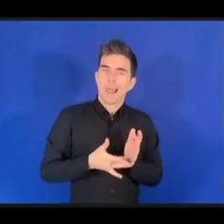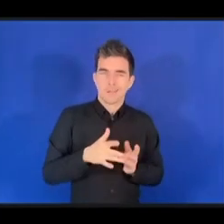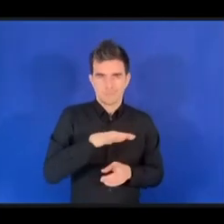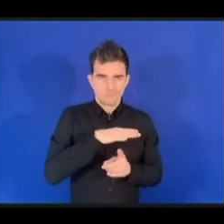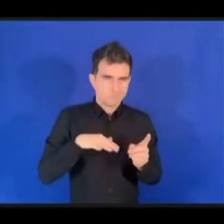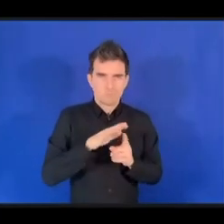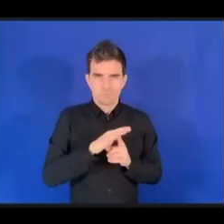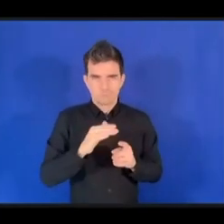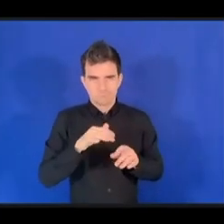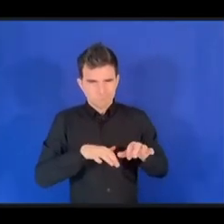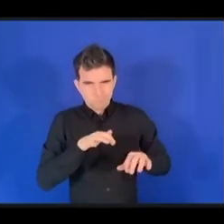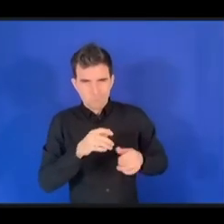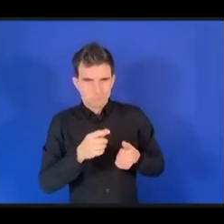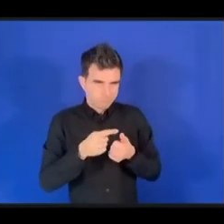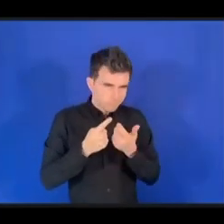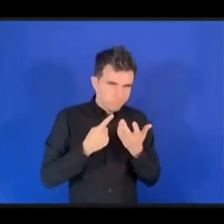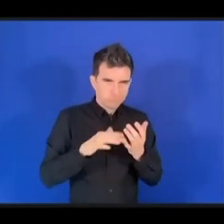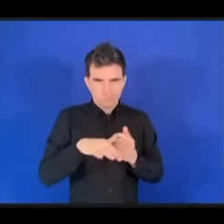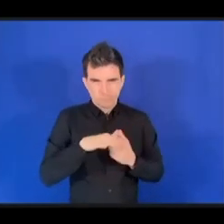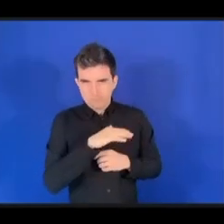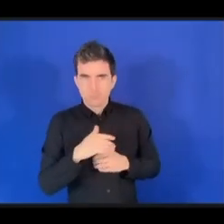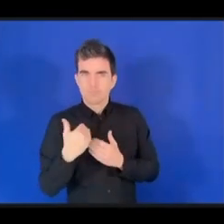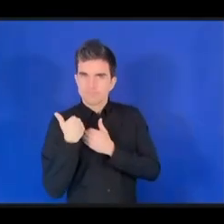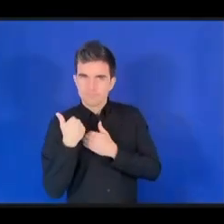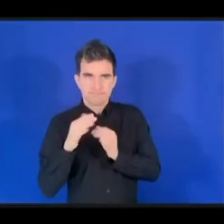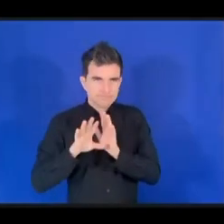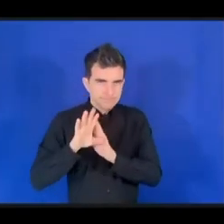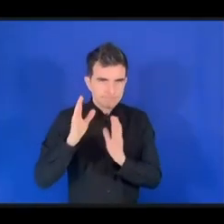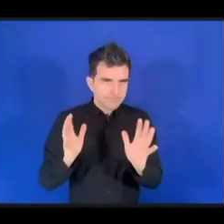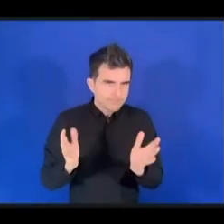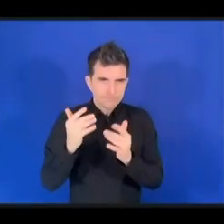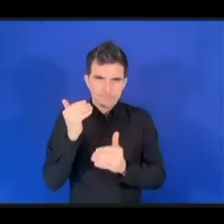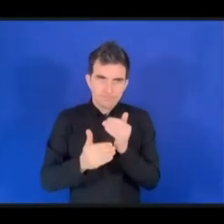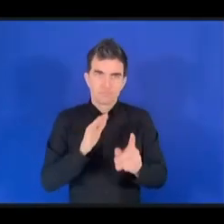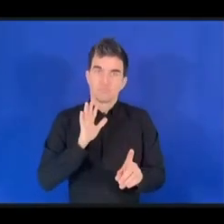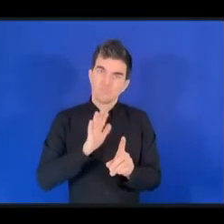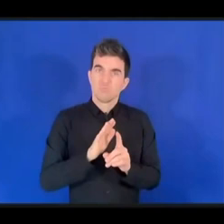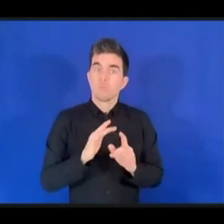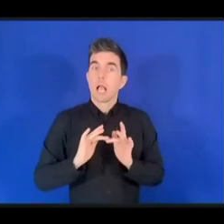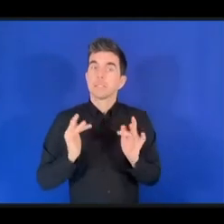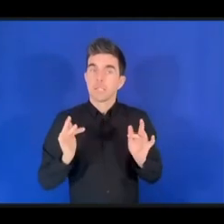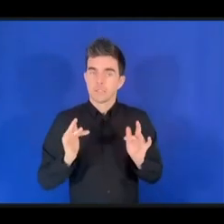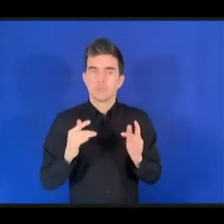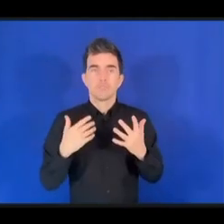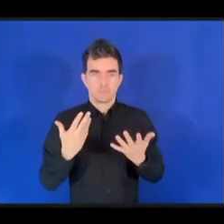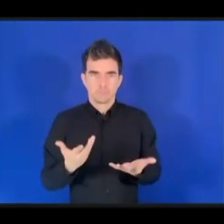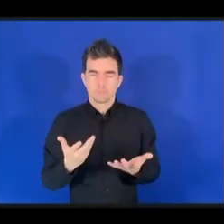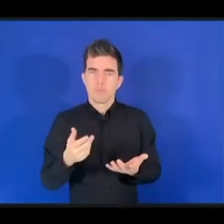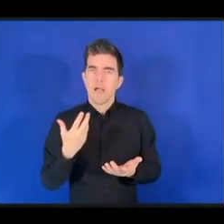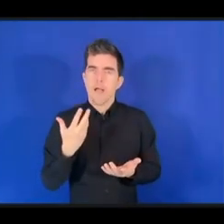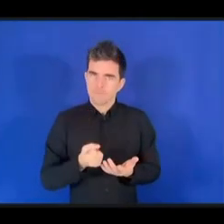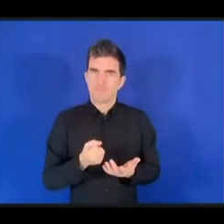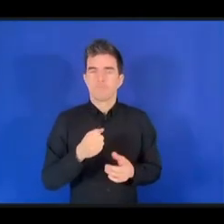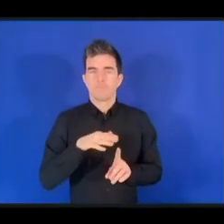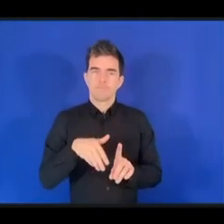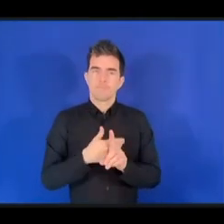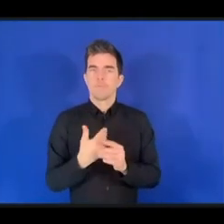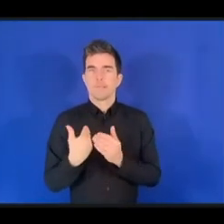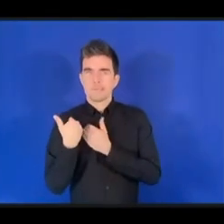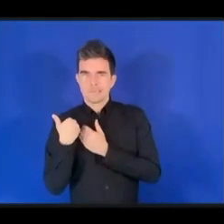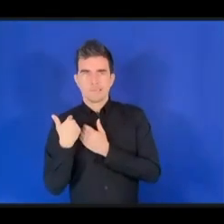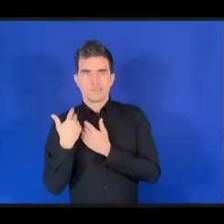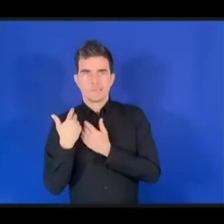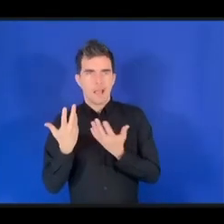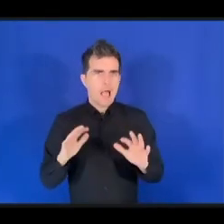運用が可能なインターネットを開発するための自業の役割を持っておりますプロトコルの開発だとか